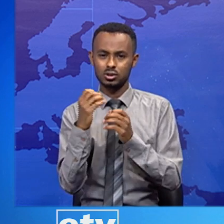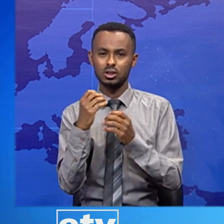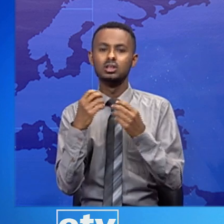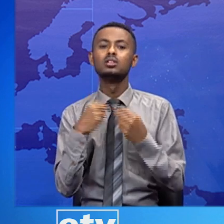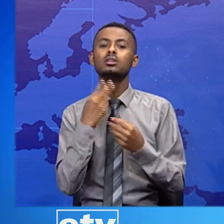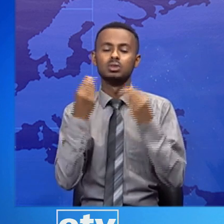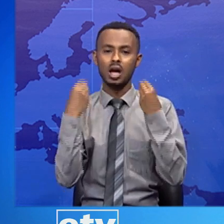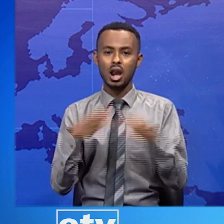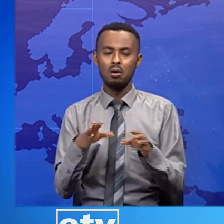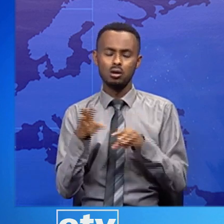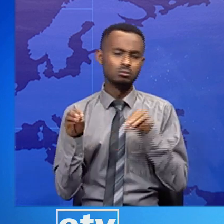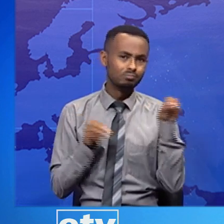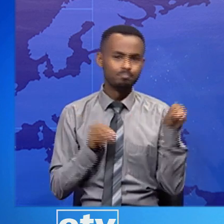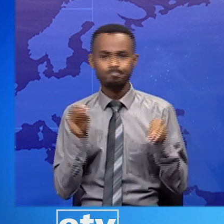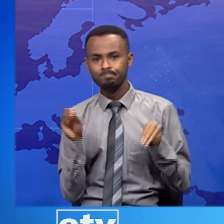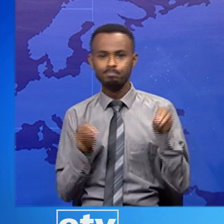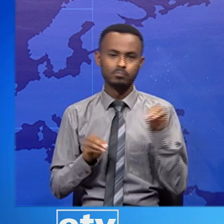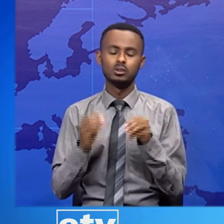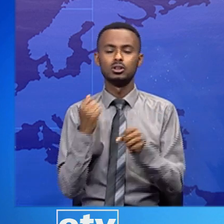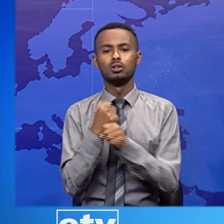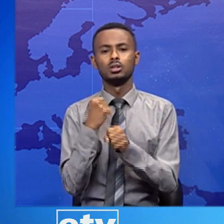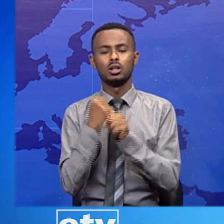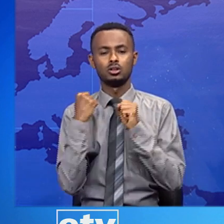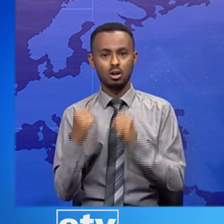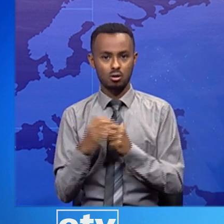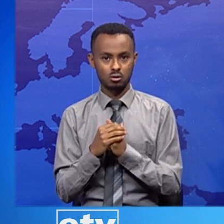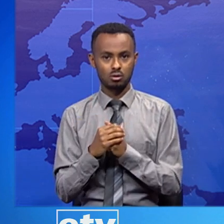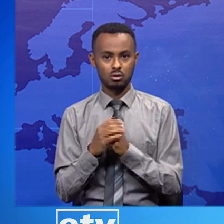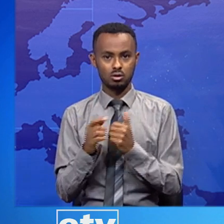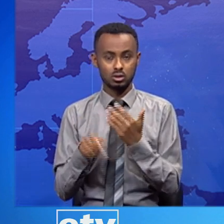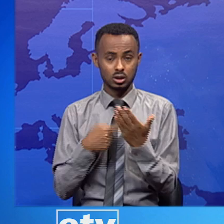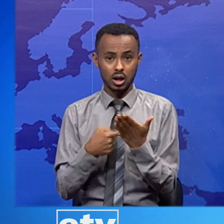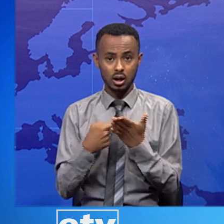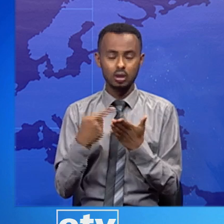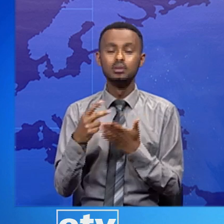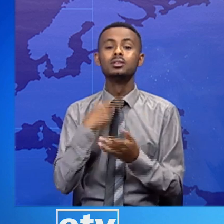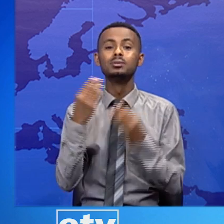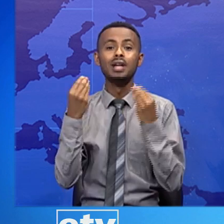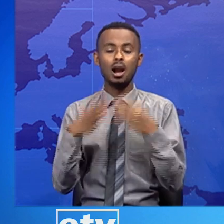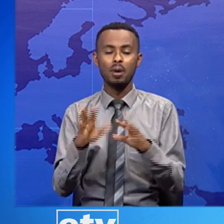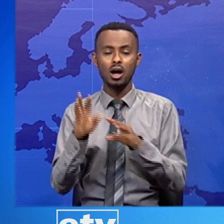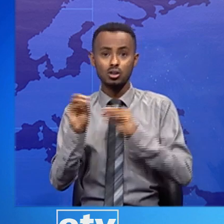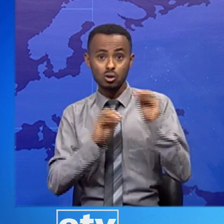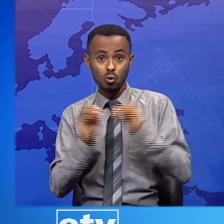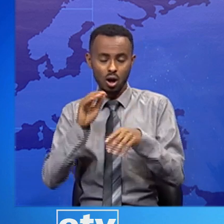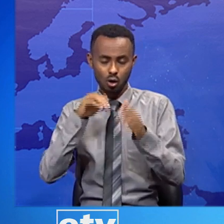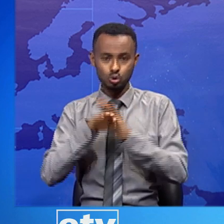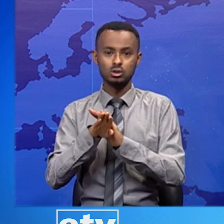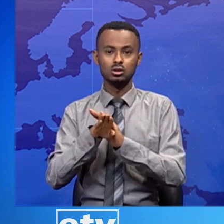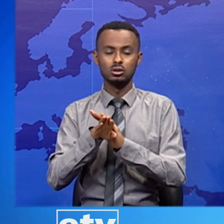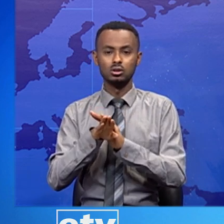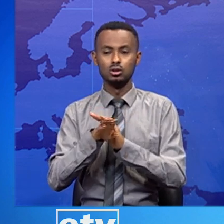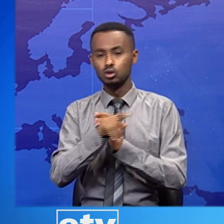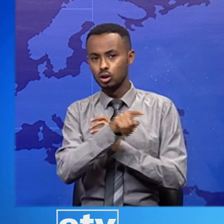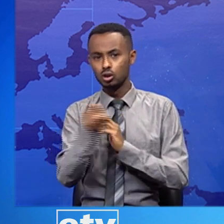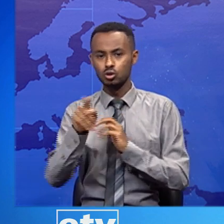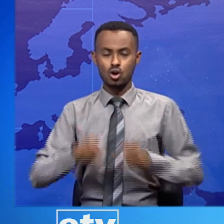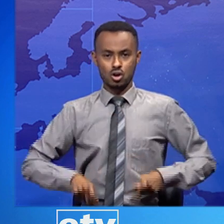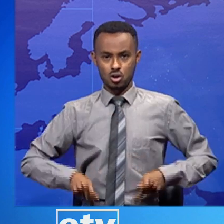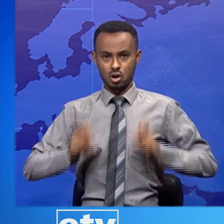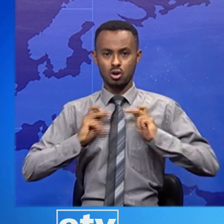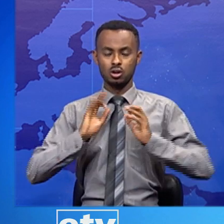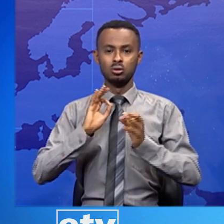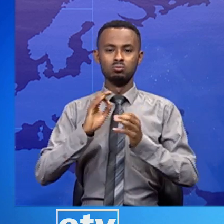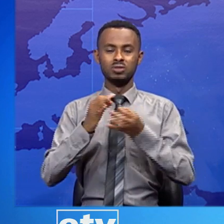ይሄ ድምጽ አልባት ወና ወይ ማይም ምንለው ይሰሩታል እና በዚህ ድምጽ አልባት ወና ማይም ውስጥ